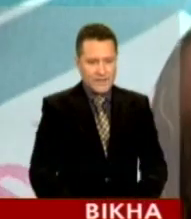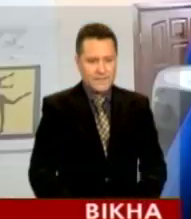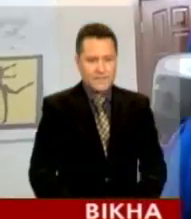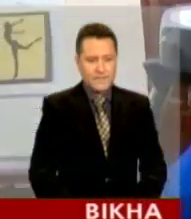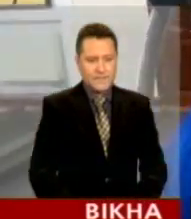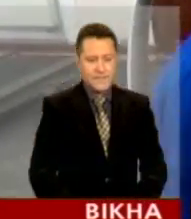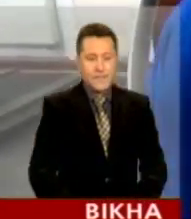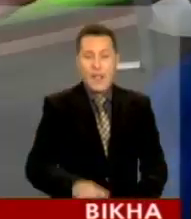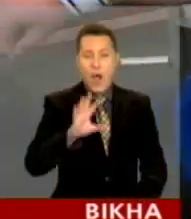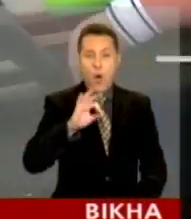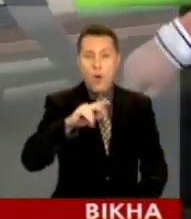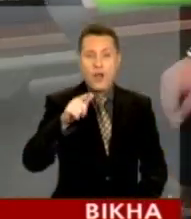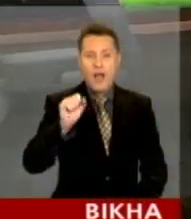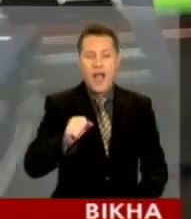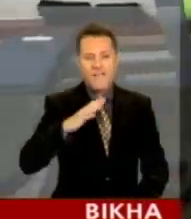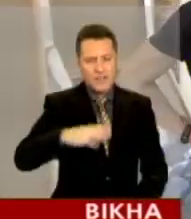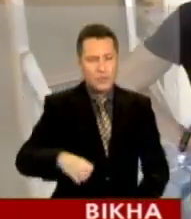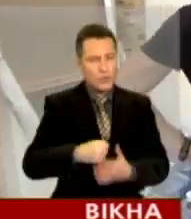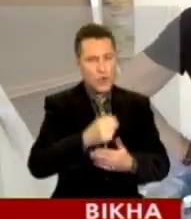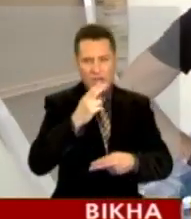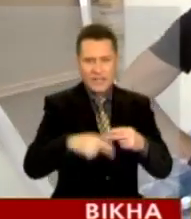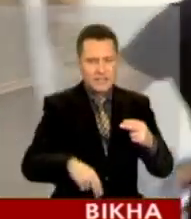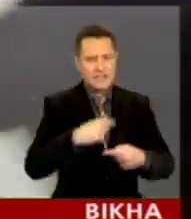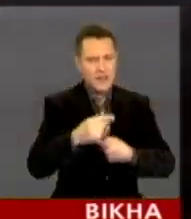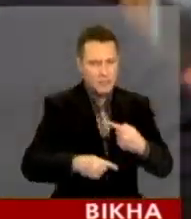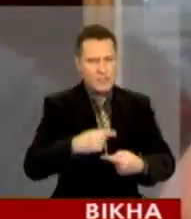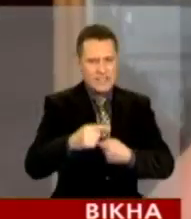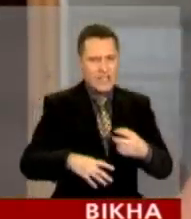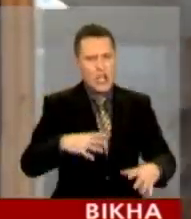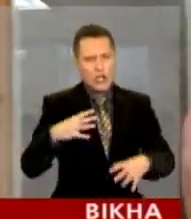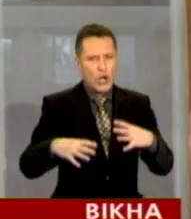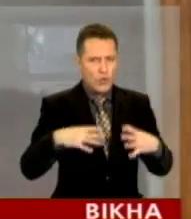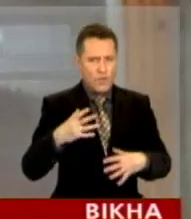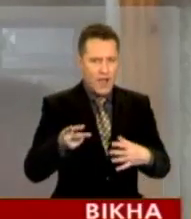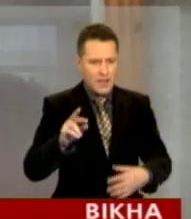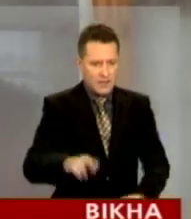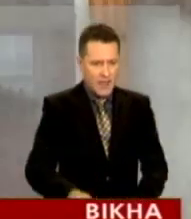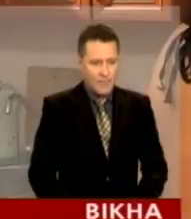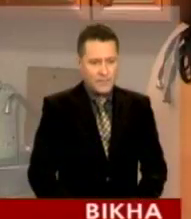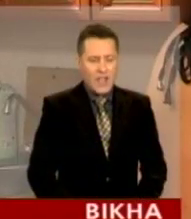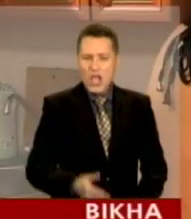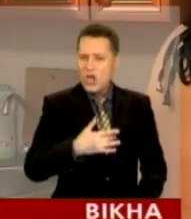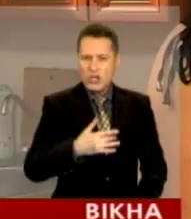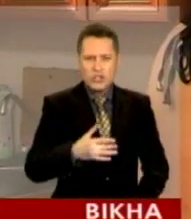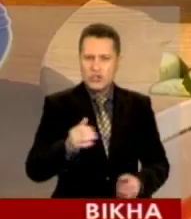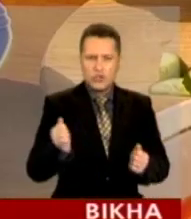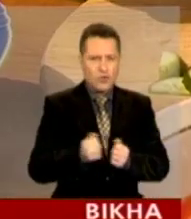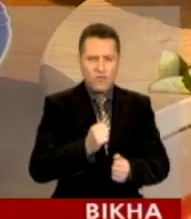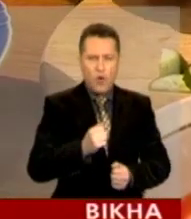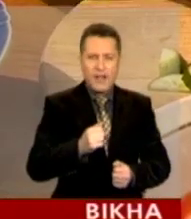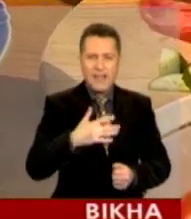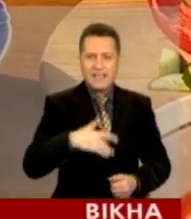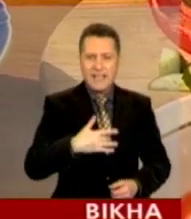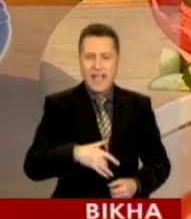2, 3, 4. Ольга витримувала до кінця нескінченні тренування та суворі дієти. Каша